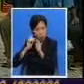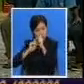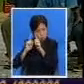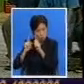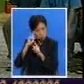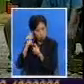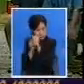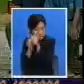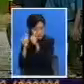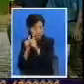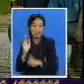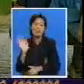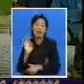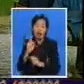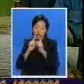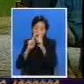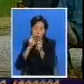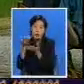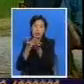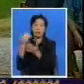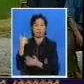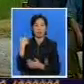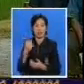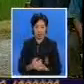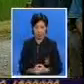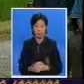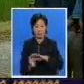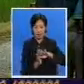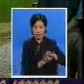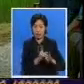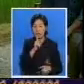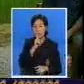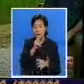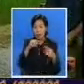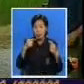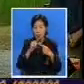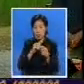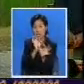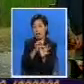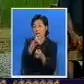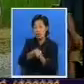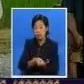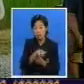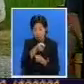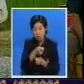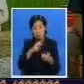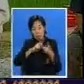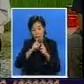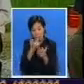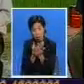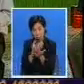การแข่งขันตัดราคาอะไรกัน ครับคราวนี้แหละครับมาถามธกส.แล้วครับปัญหาใหญ่เลยนะครับเงินเนี่ยมีไหมและพร้อมไหมที่จะจ่